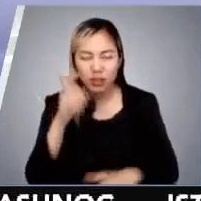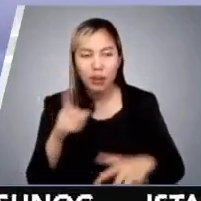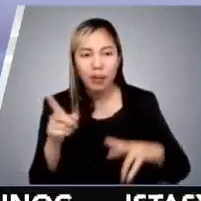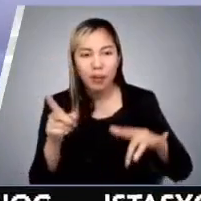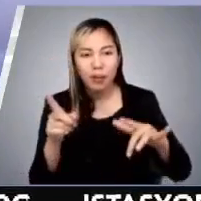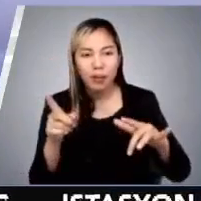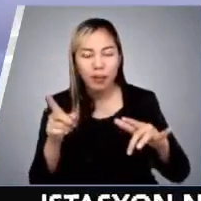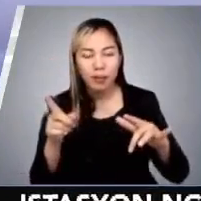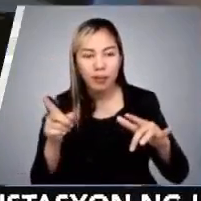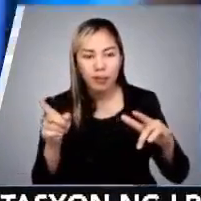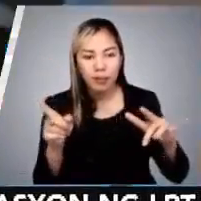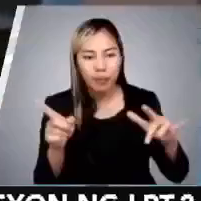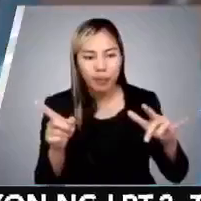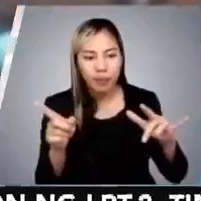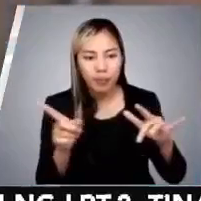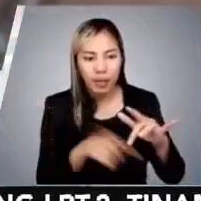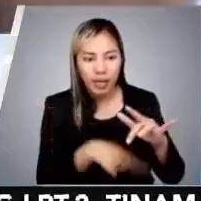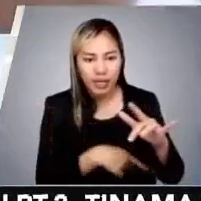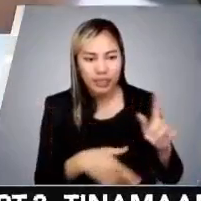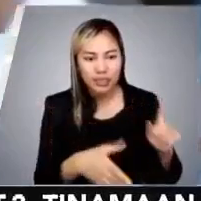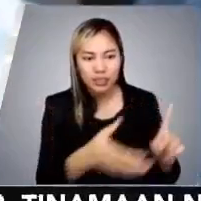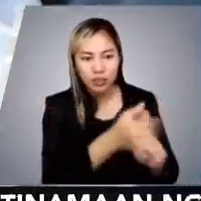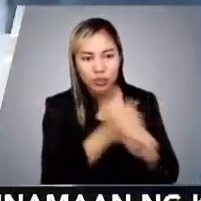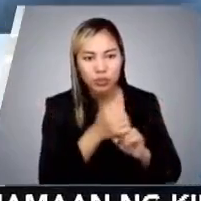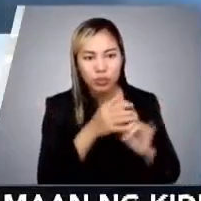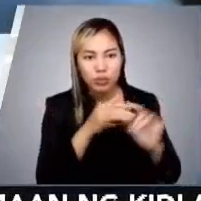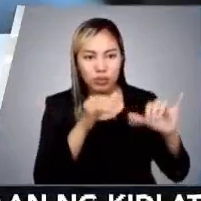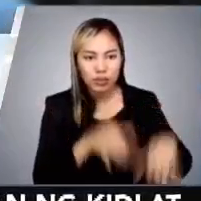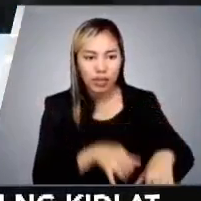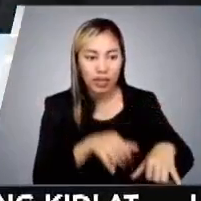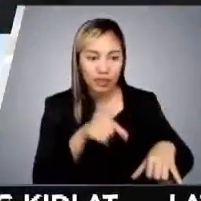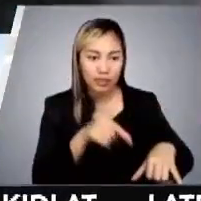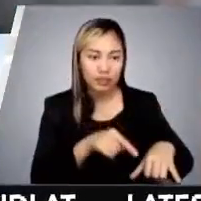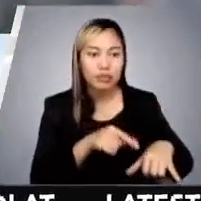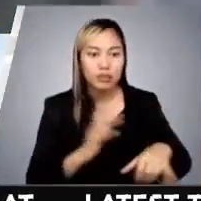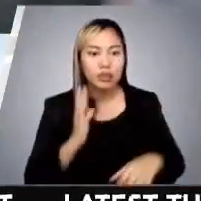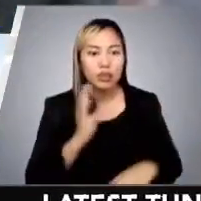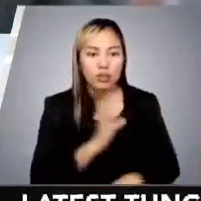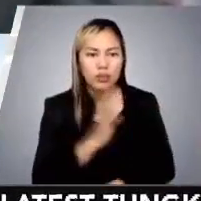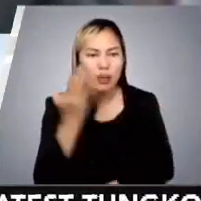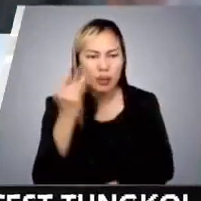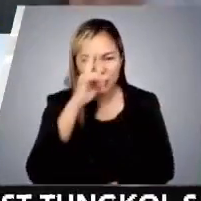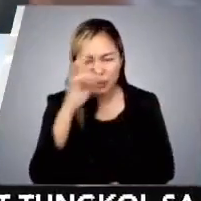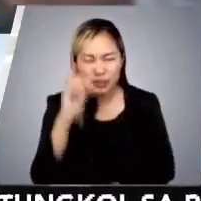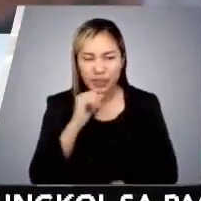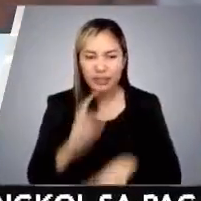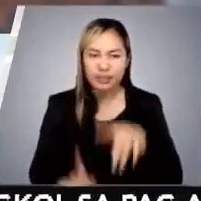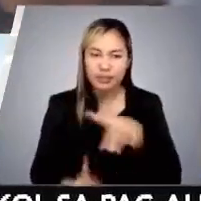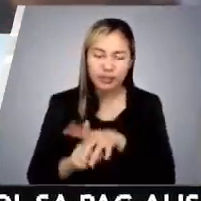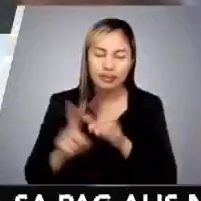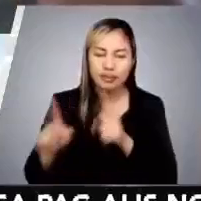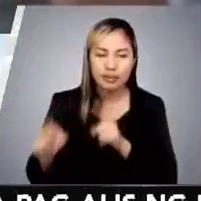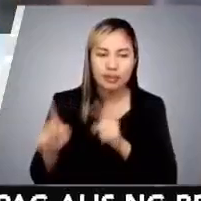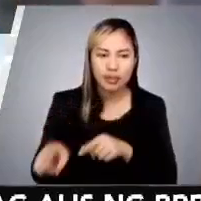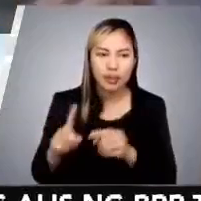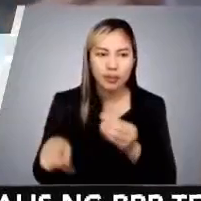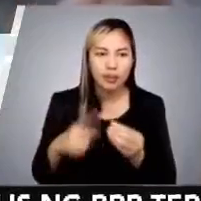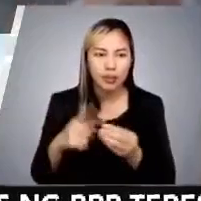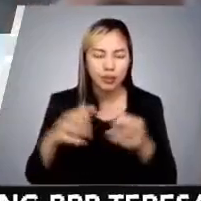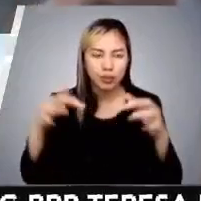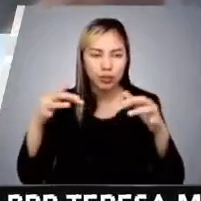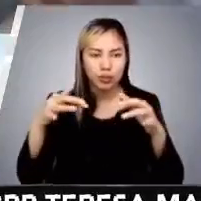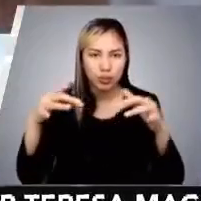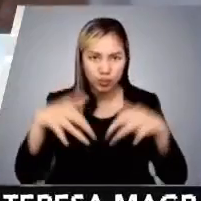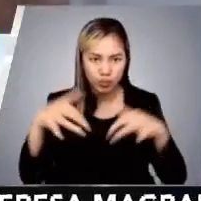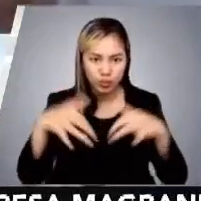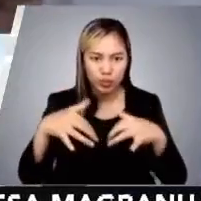beses. Dahil dyan sa hindi pagsipot ni Roque sa mga pagdinig tungkol sa illegal na pogo, pati ang hindi niya pagsumite ng mga